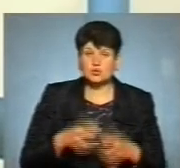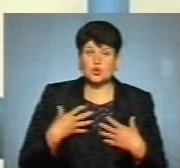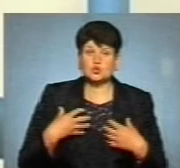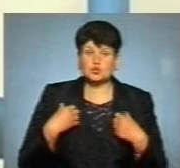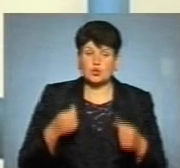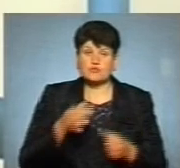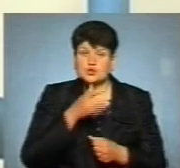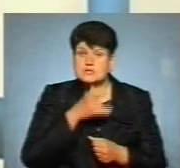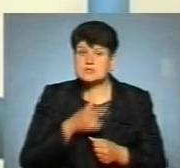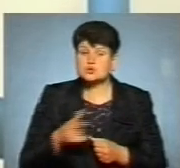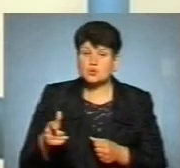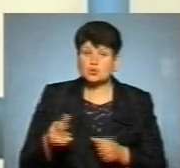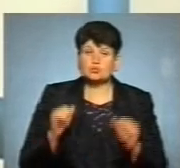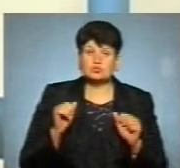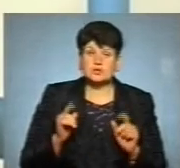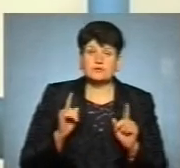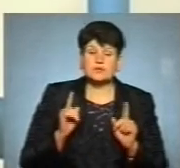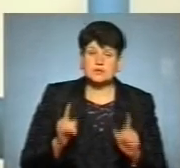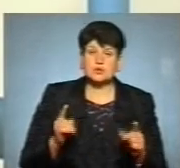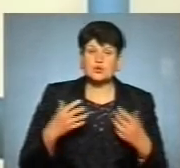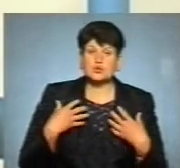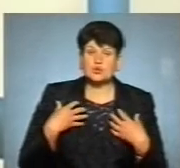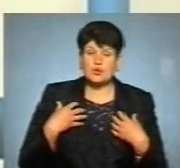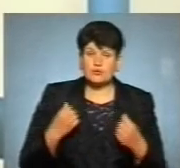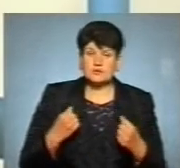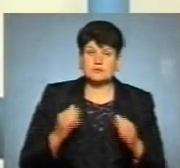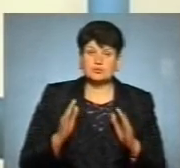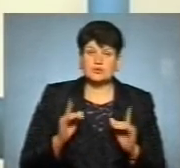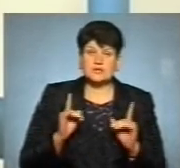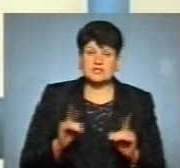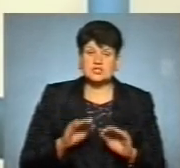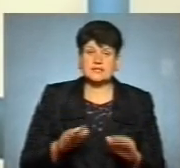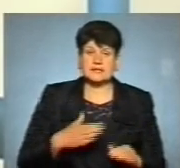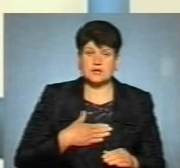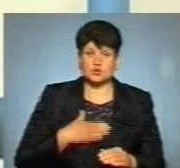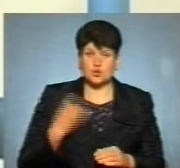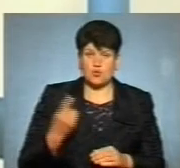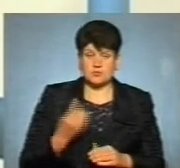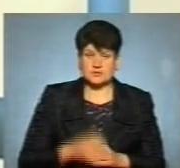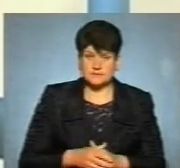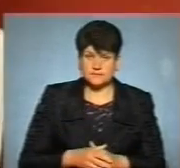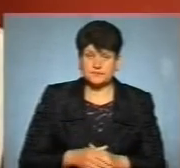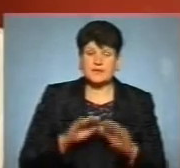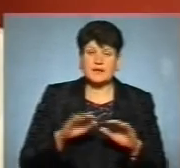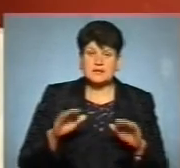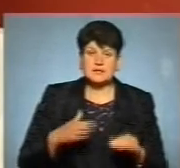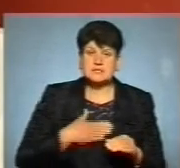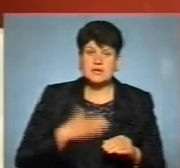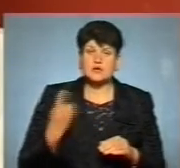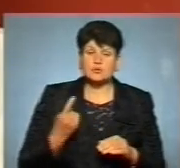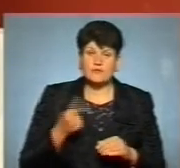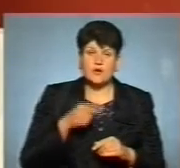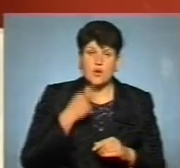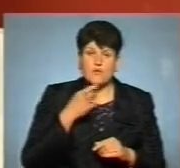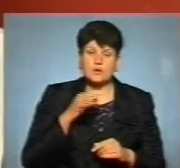сезону, так що, можливо, лише будуть оздоровлюватися діти лише із нашої області, наших оздоровчих закладів. А діти безпосередньо з нашої області, ви говорите